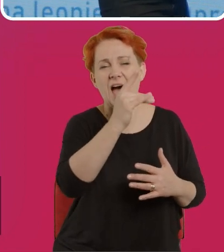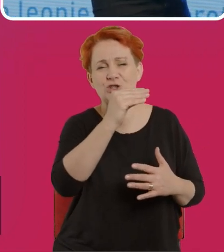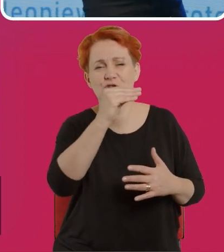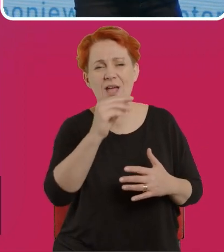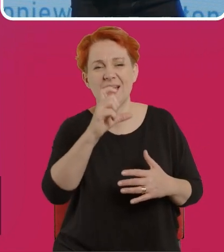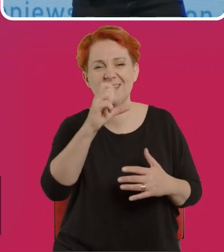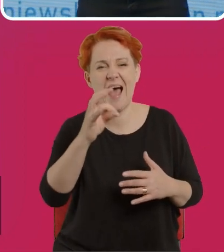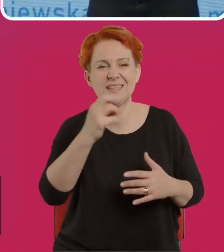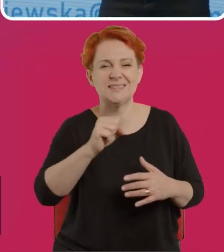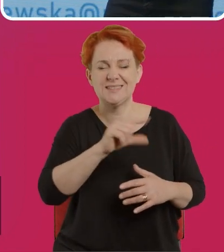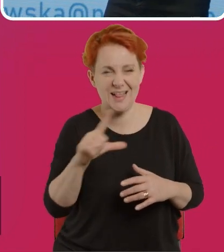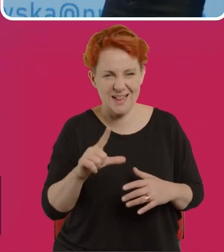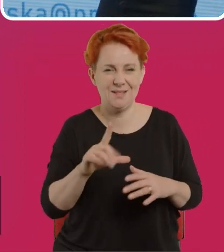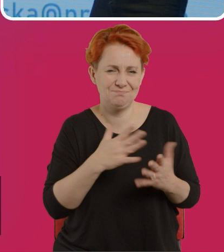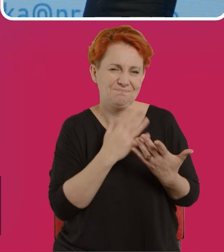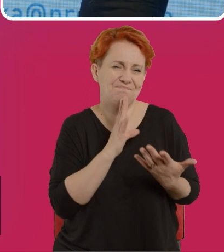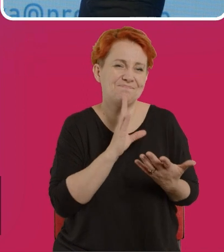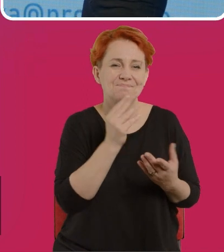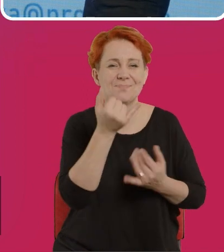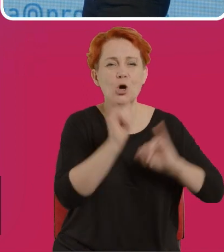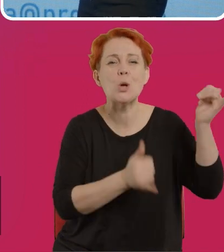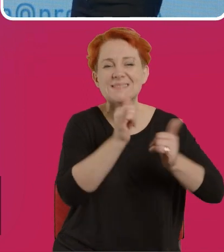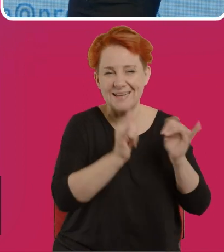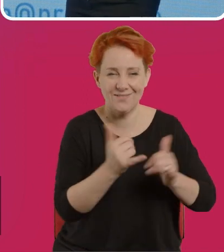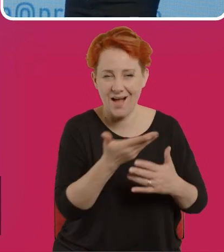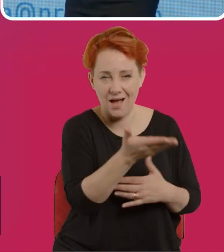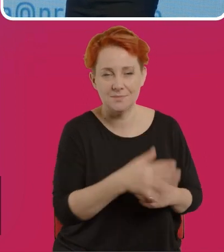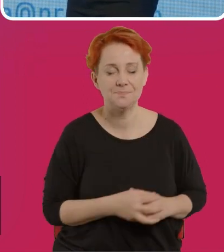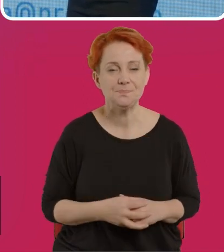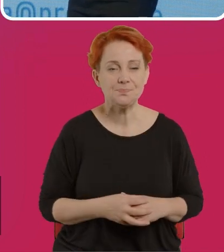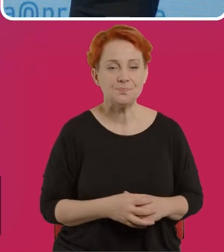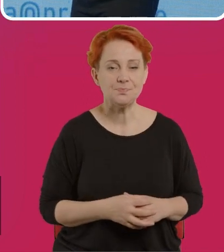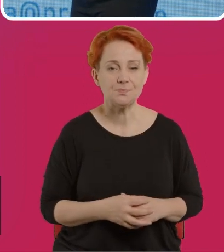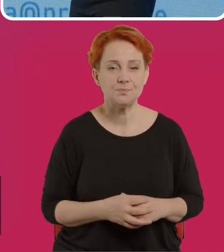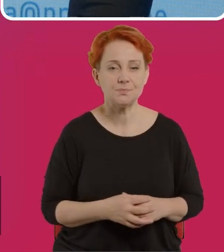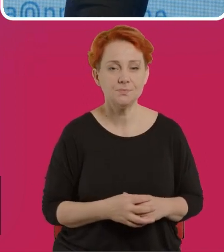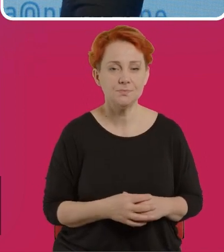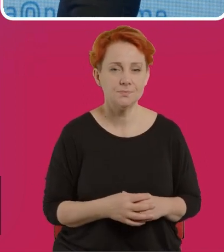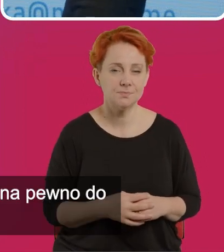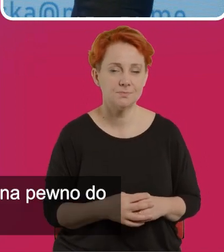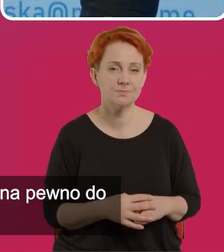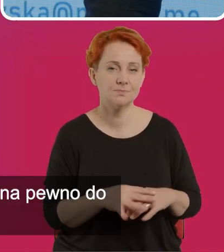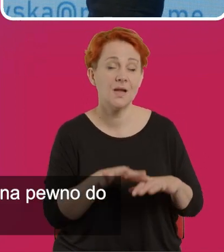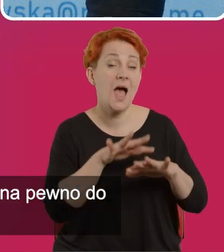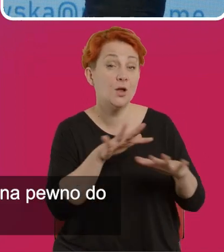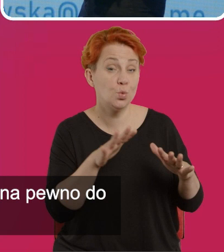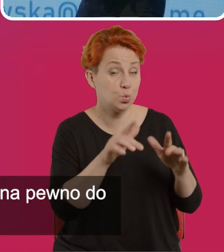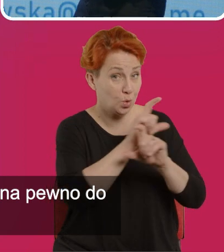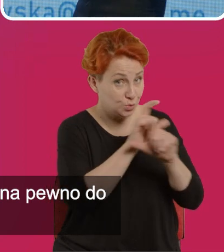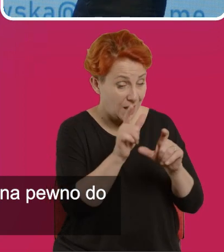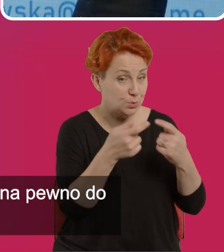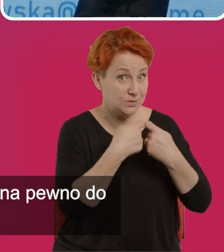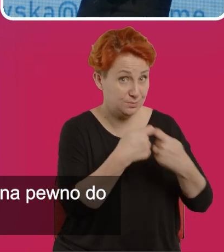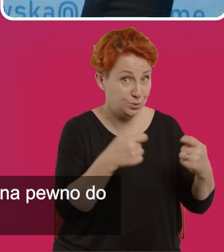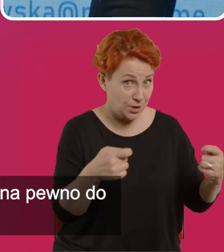było i... Serio, będę tutaj zgłębiać te rzeczy, dlatego tak bardzo miejsca dużo poświęciłam na sprzedaż, chociaż o AI-u będę